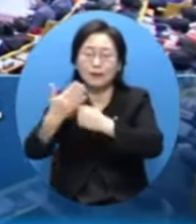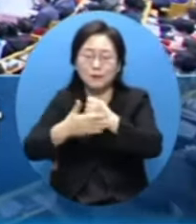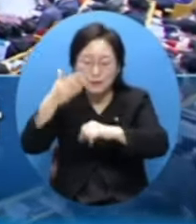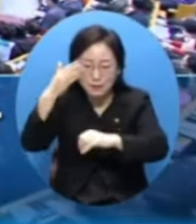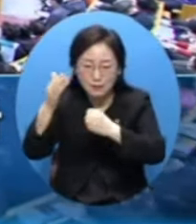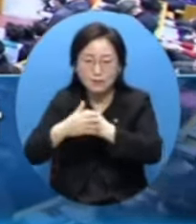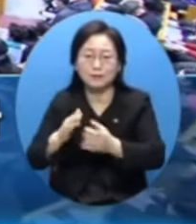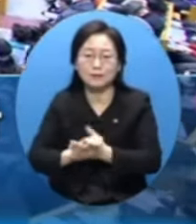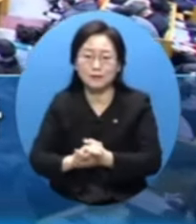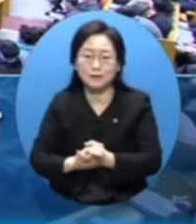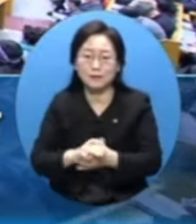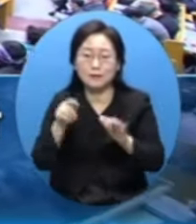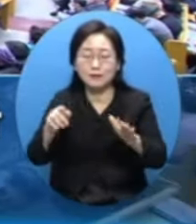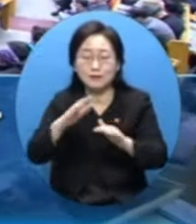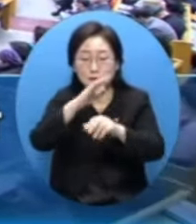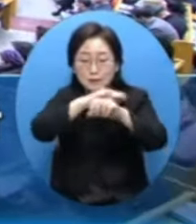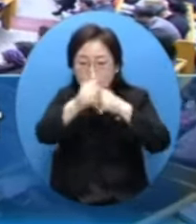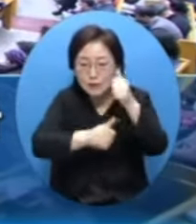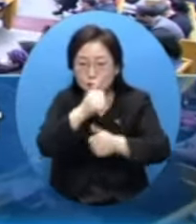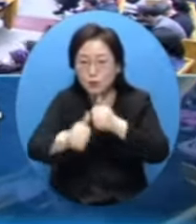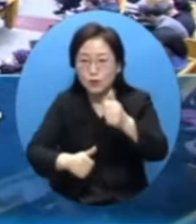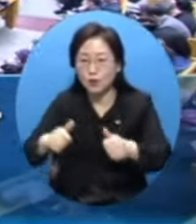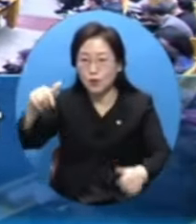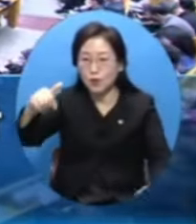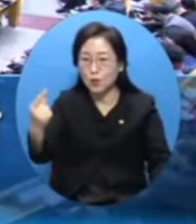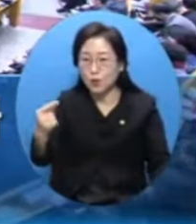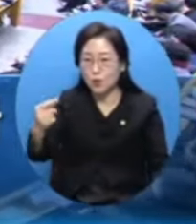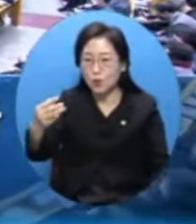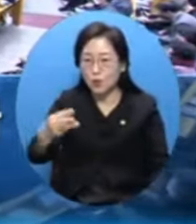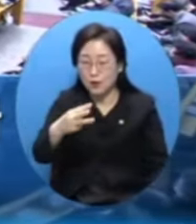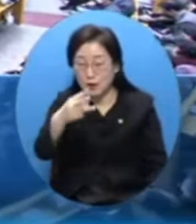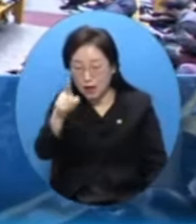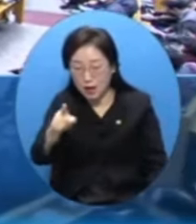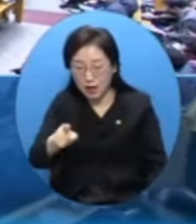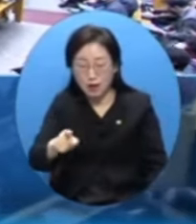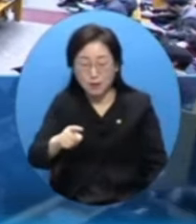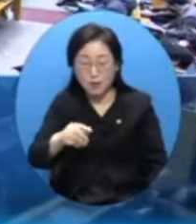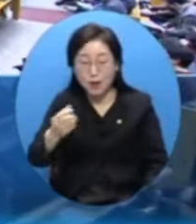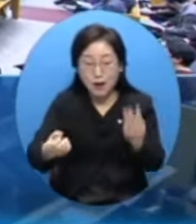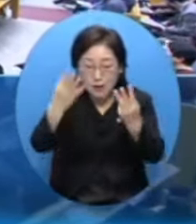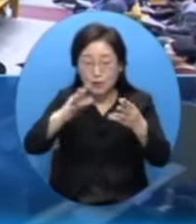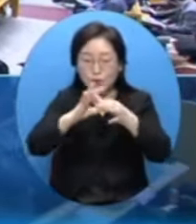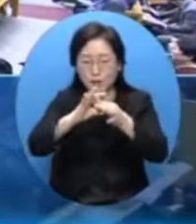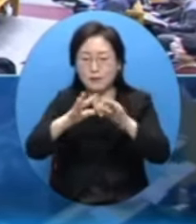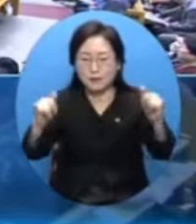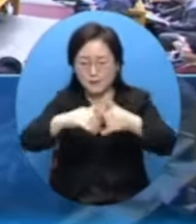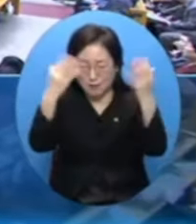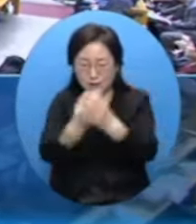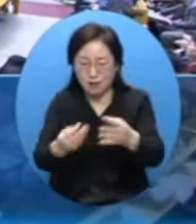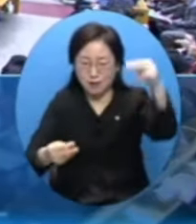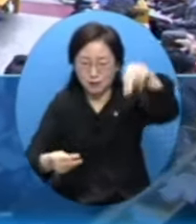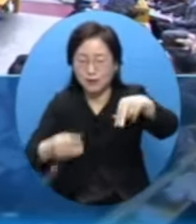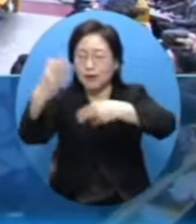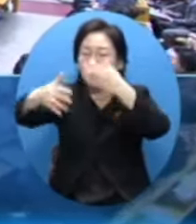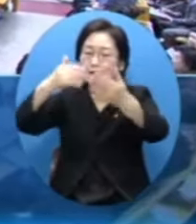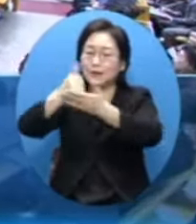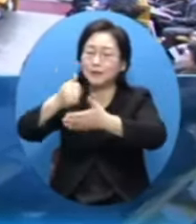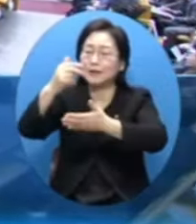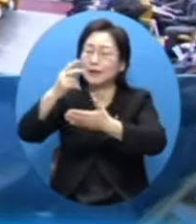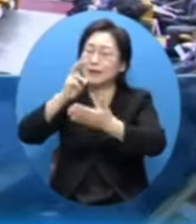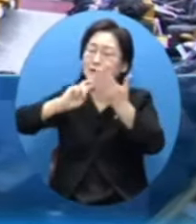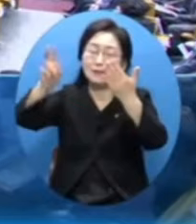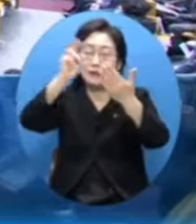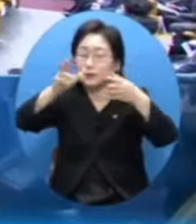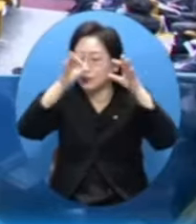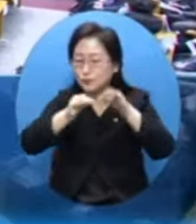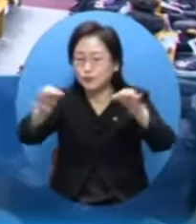나서 그와 자손과 고라 자손에 속한 예루살렘 사람들은 서서 힘이 큰 소리로 이스라엘 하나님께 하나님 야훼를